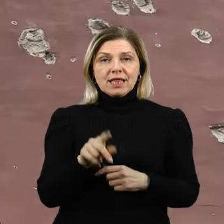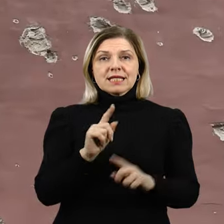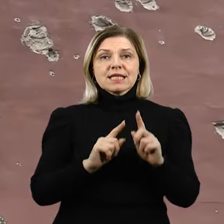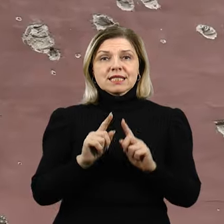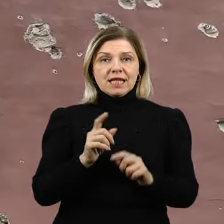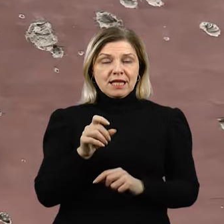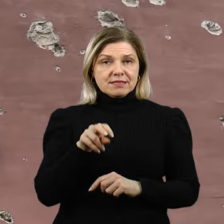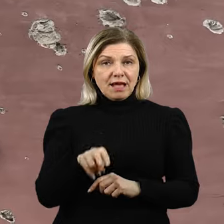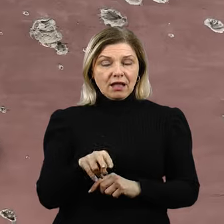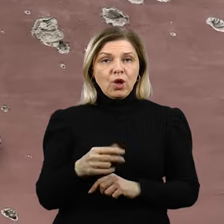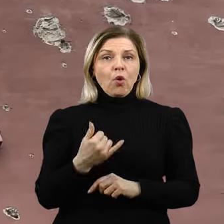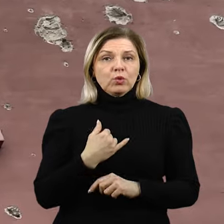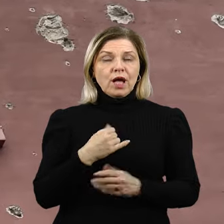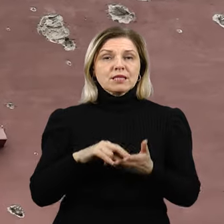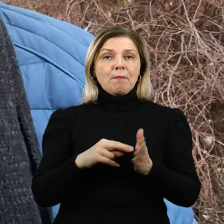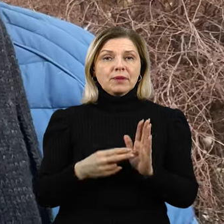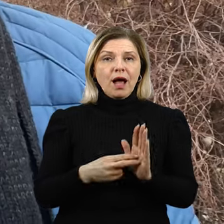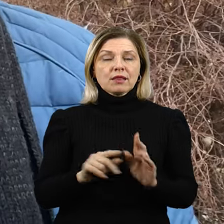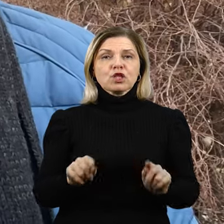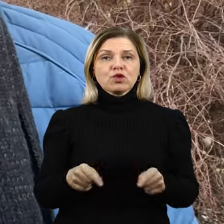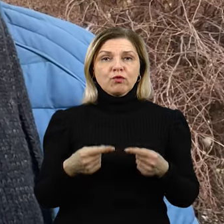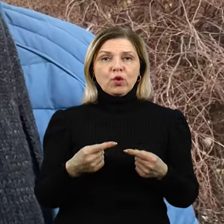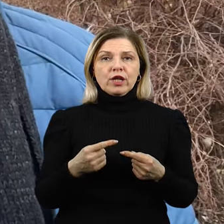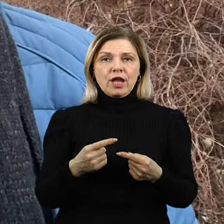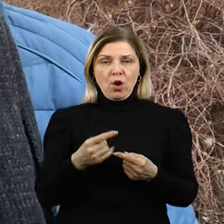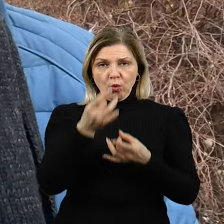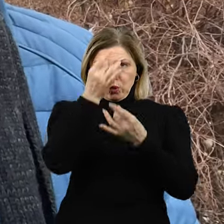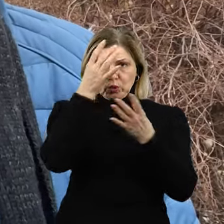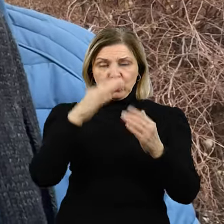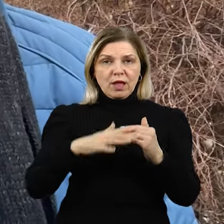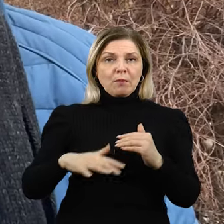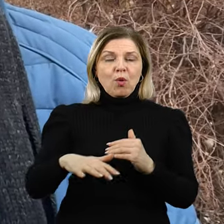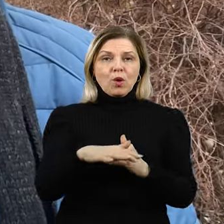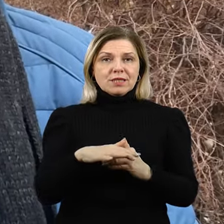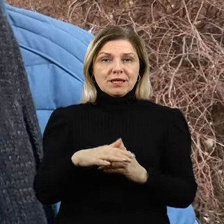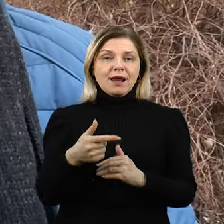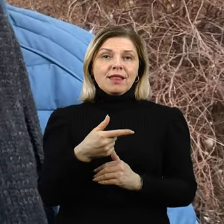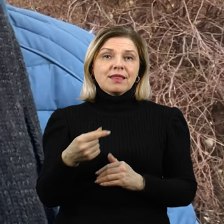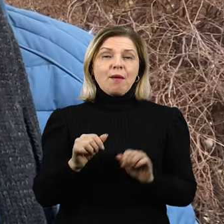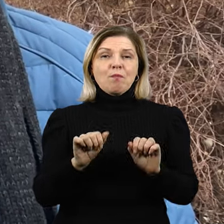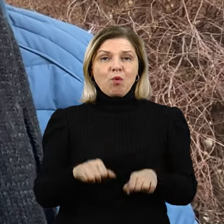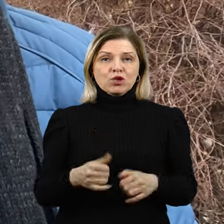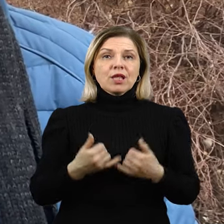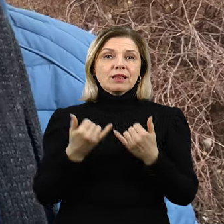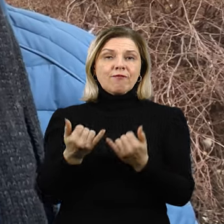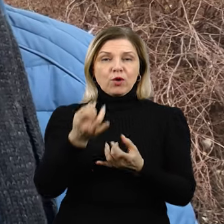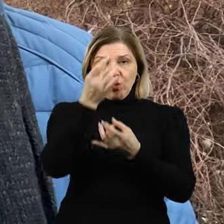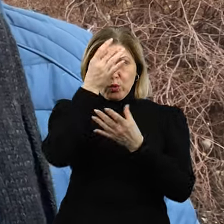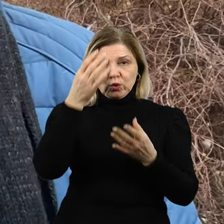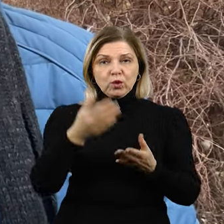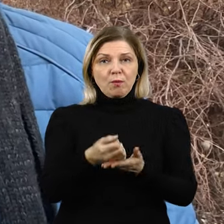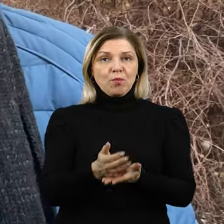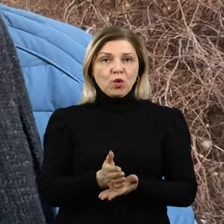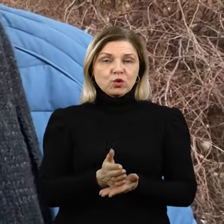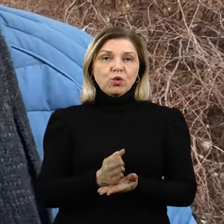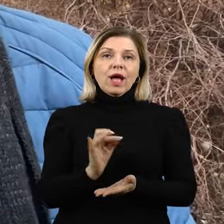Там у нас в планах створити такий великий соціокультурний простір, де б можна було надавати і культурні послуги,